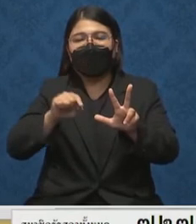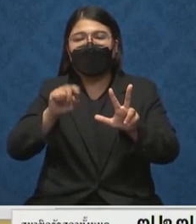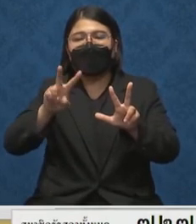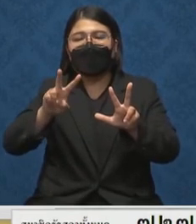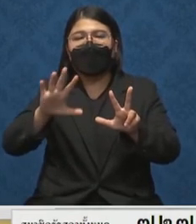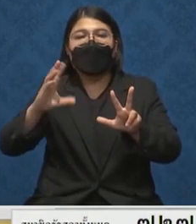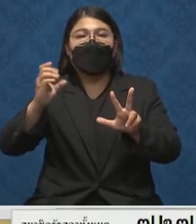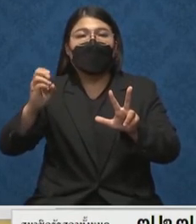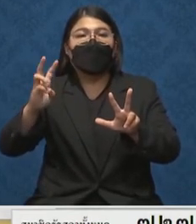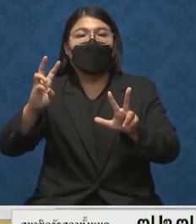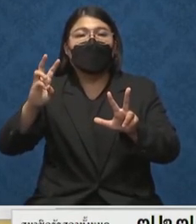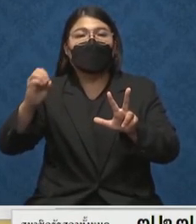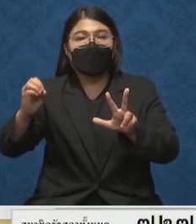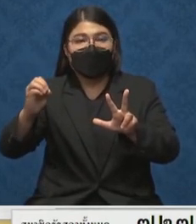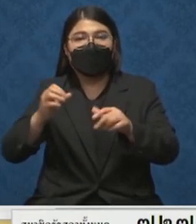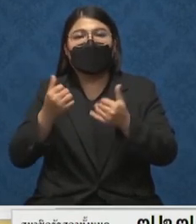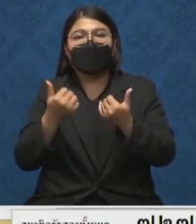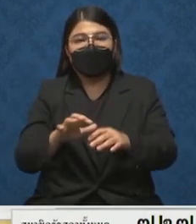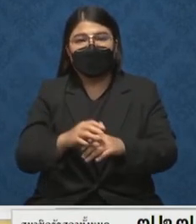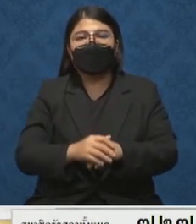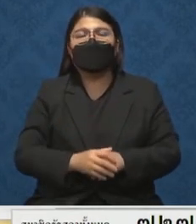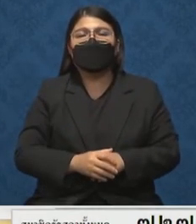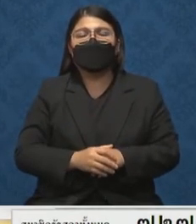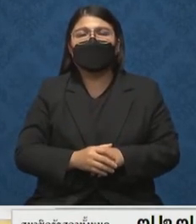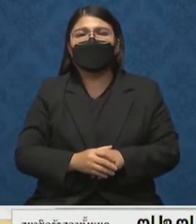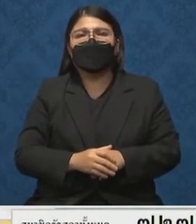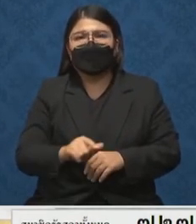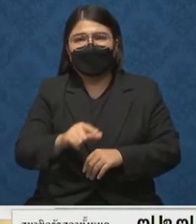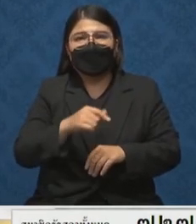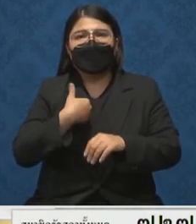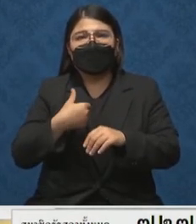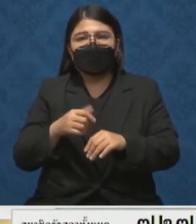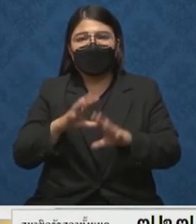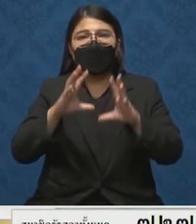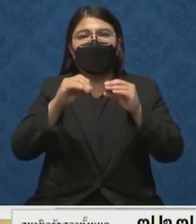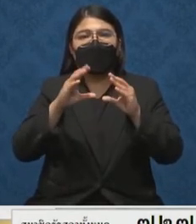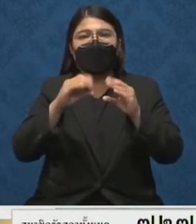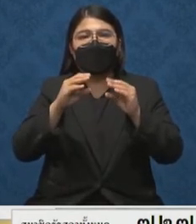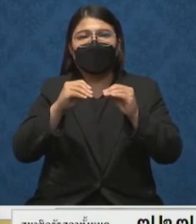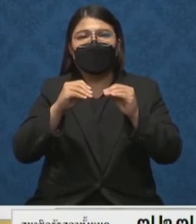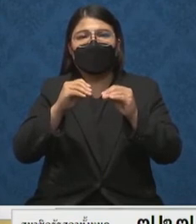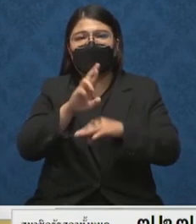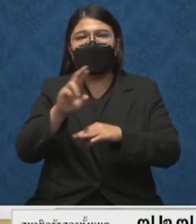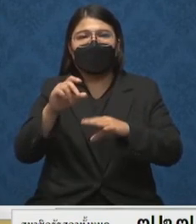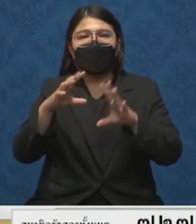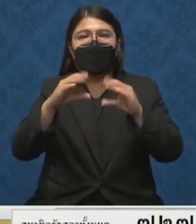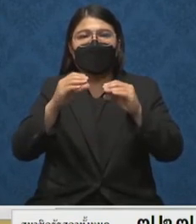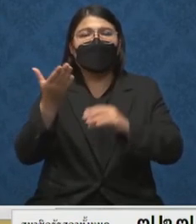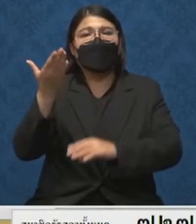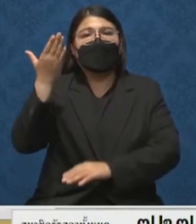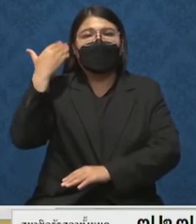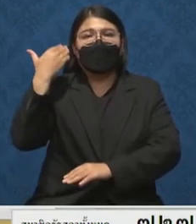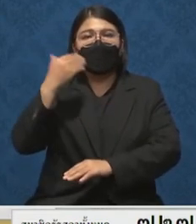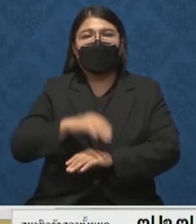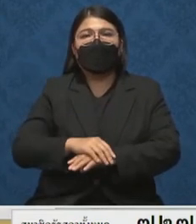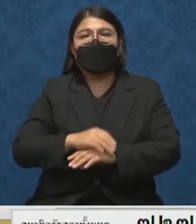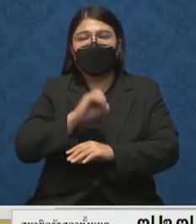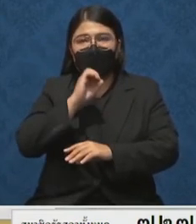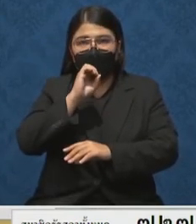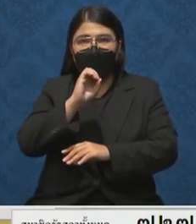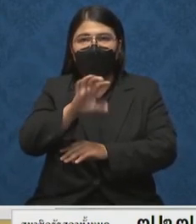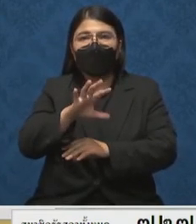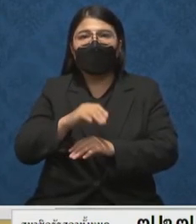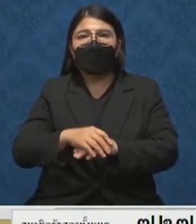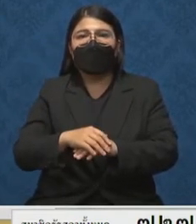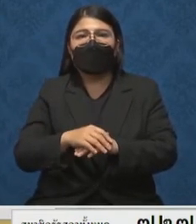ดังนั้น ธรมทเกอรบครับ การเรีกประชุมลกษสภาในวันนั้นเพื่อให้ความเหชอบในทประชุมลษสภา โยไม